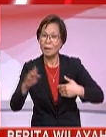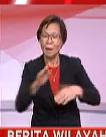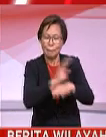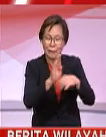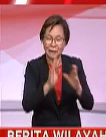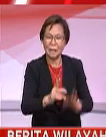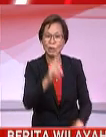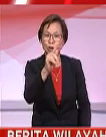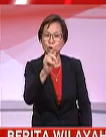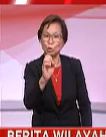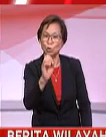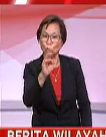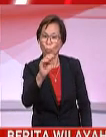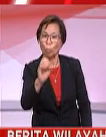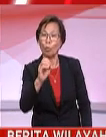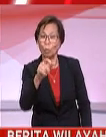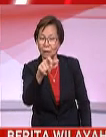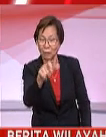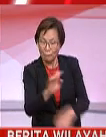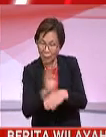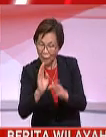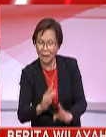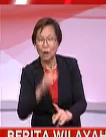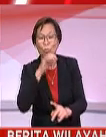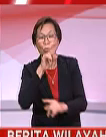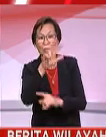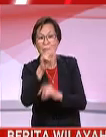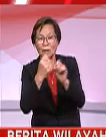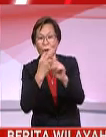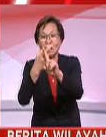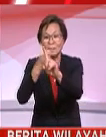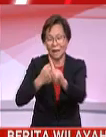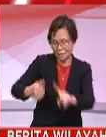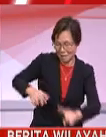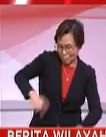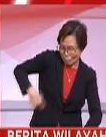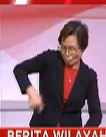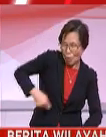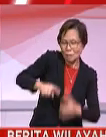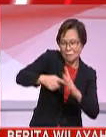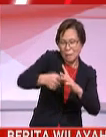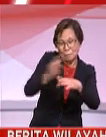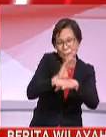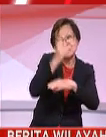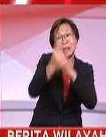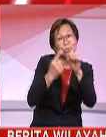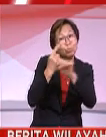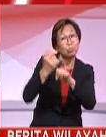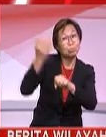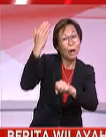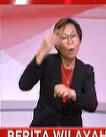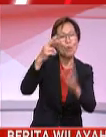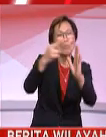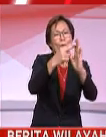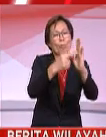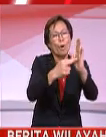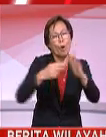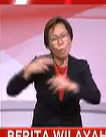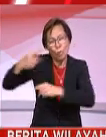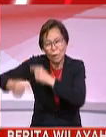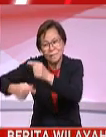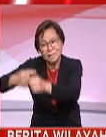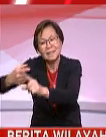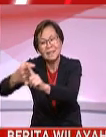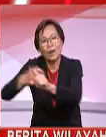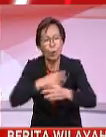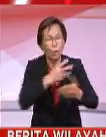Atinaza Rizal, 31 tahun, yang berasal dari Kemboja, mengusahakan perniagaan itu setahun lalu dengan menggunakan resepi warisan